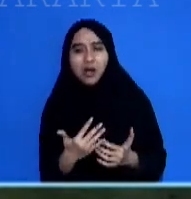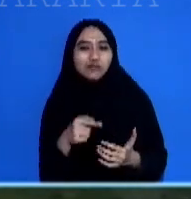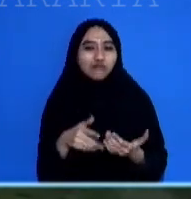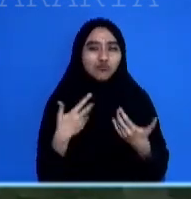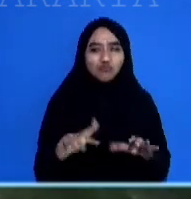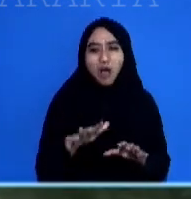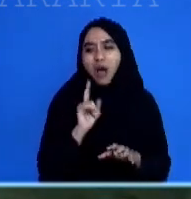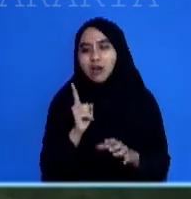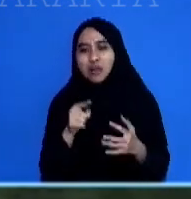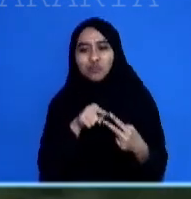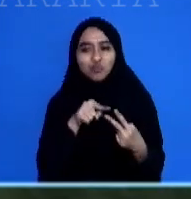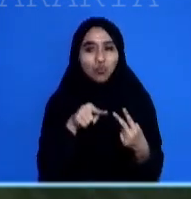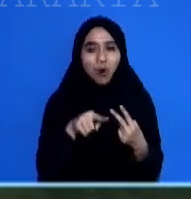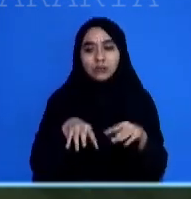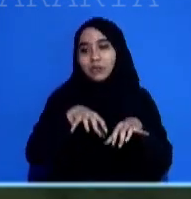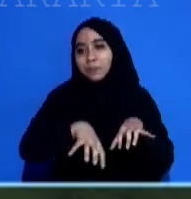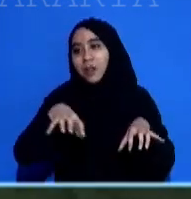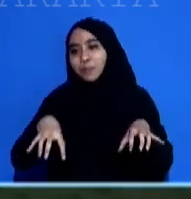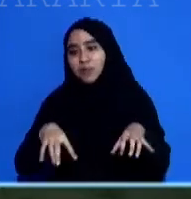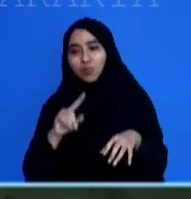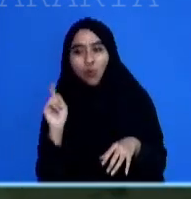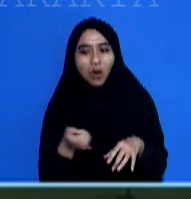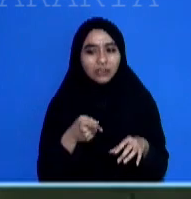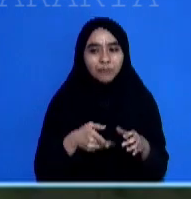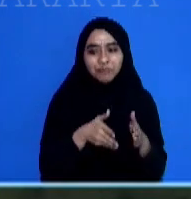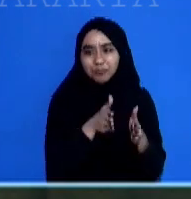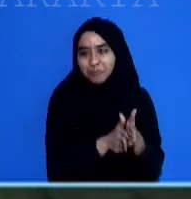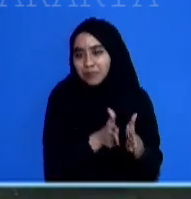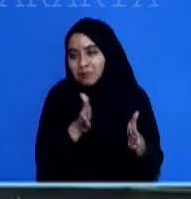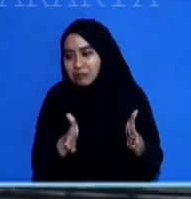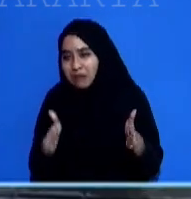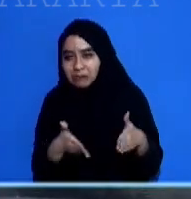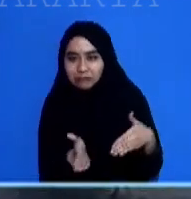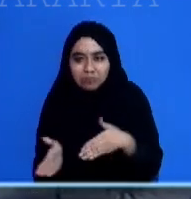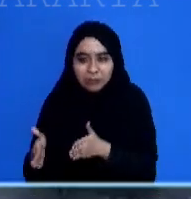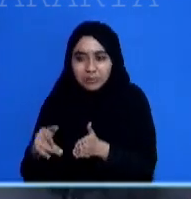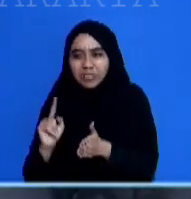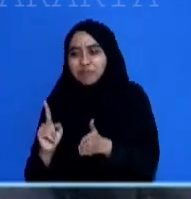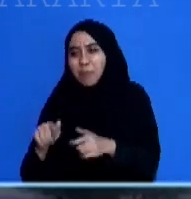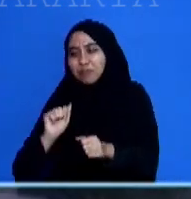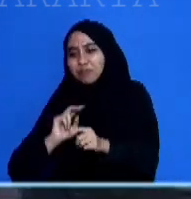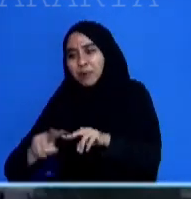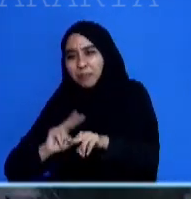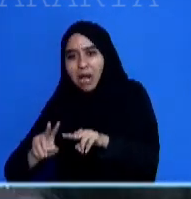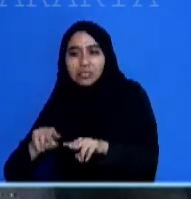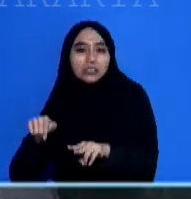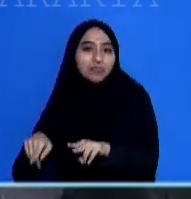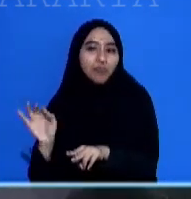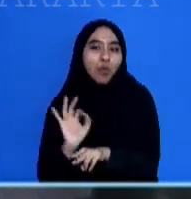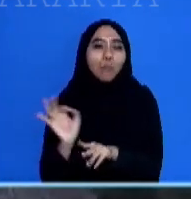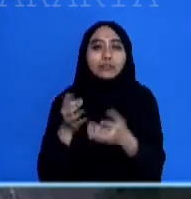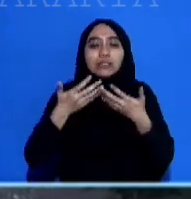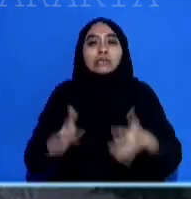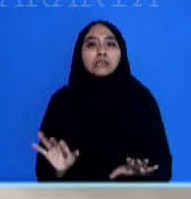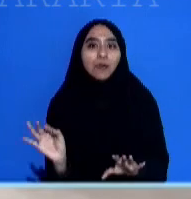mendeteksi dua lokasi yang membuat pengendara harus berpindah lajur Hal ini karena terdapat bagian pengerjaan ras jalan bebas hambatan itu yang belum selesai